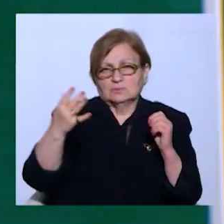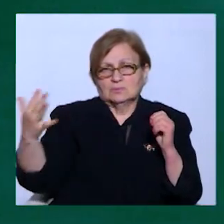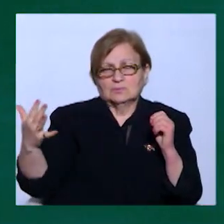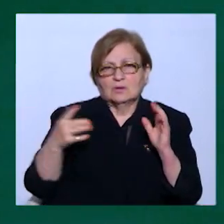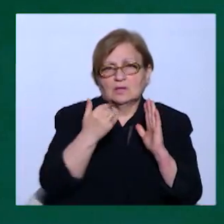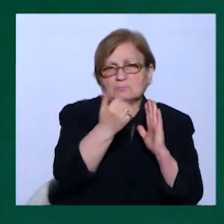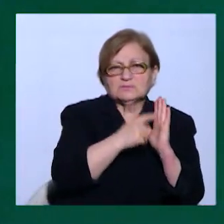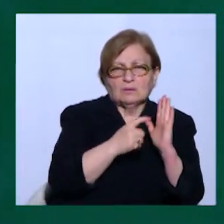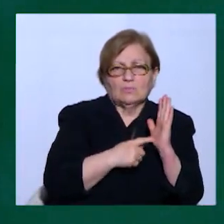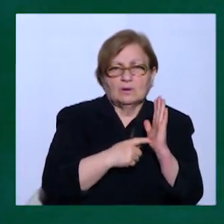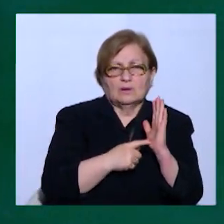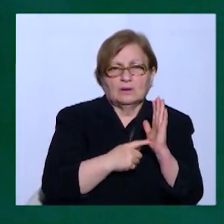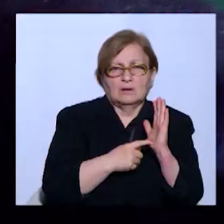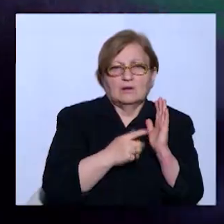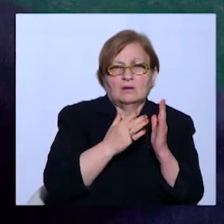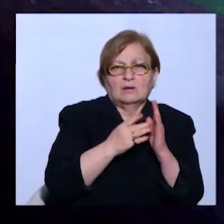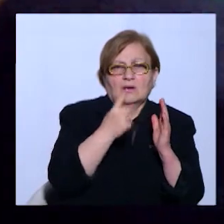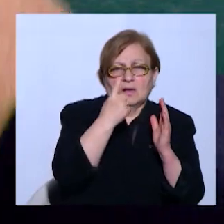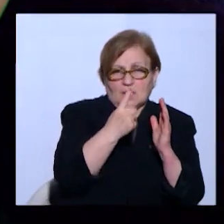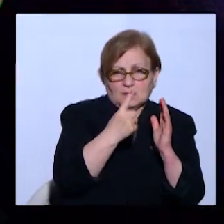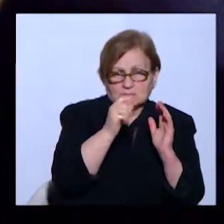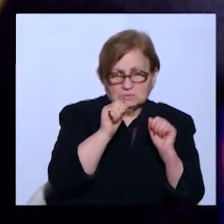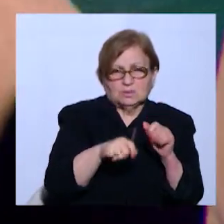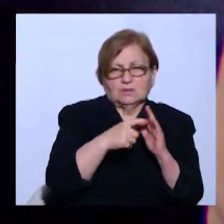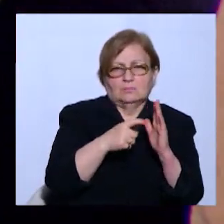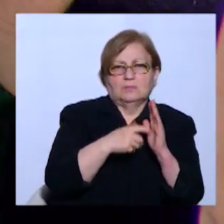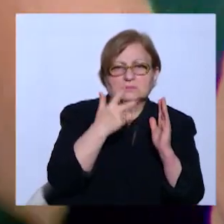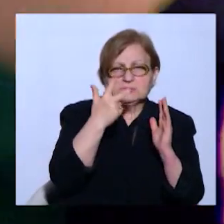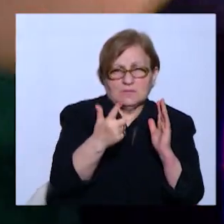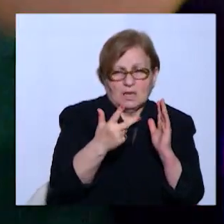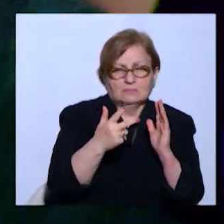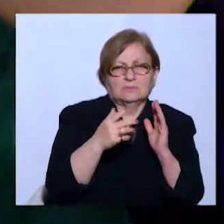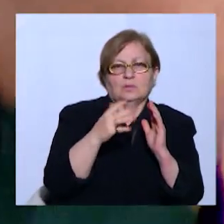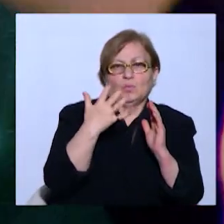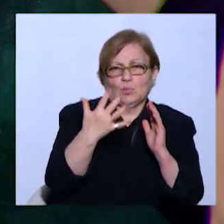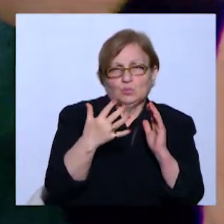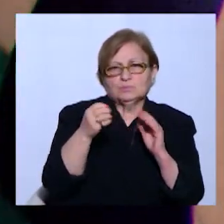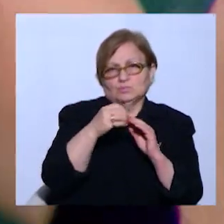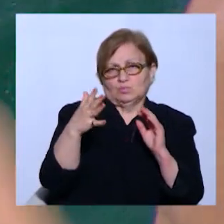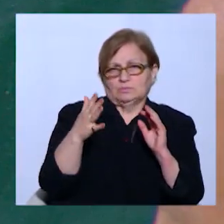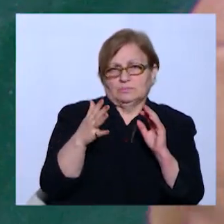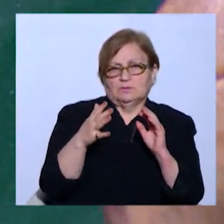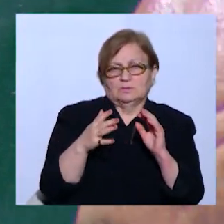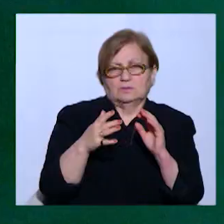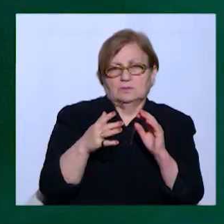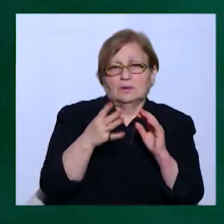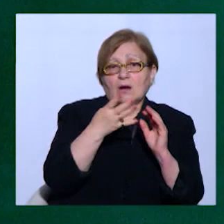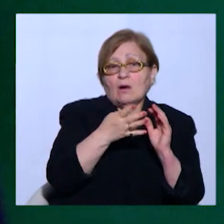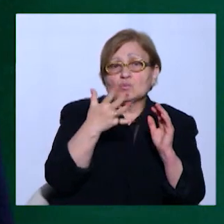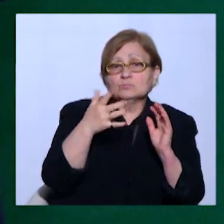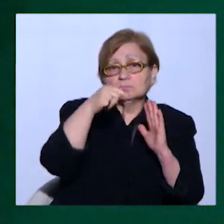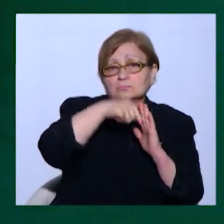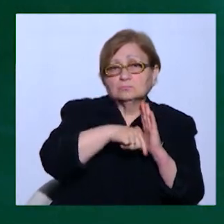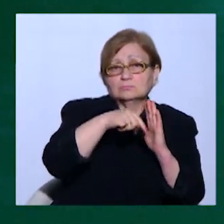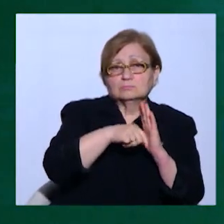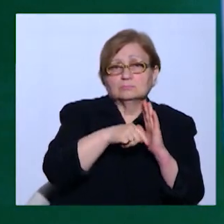არის ჩემო ბატონო 1, 3, 5 და 15. და 45-ის